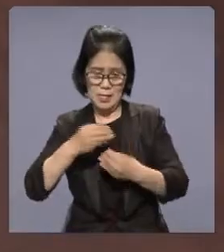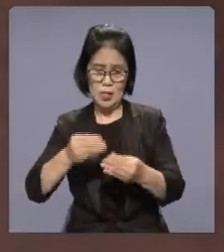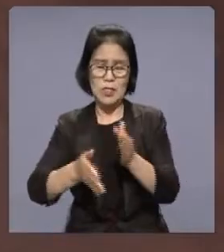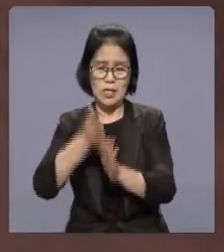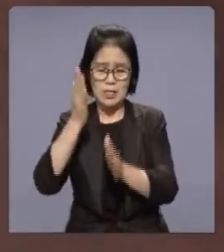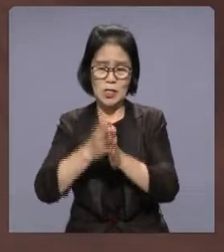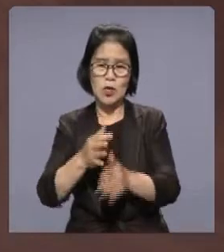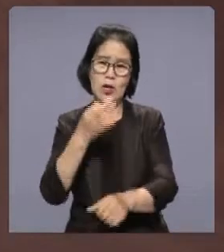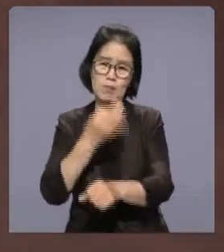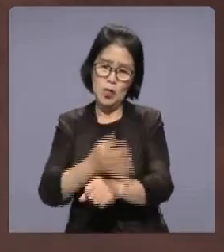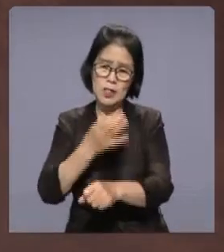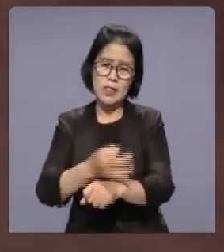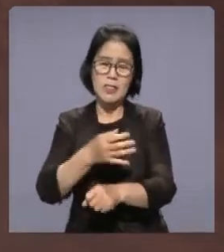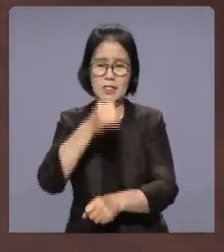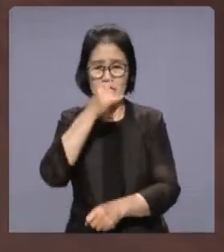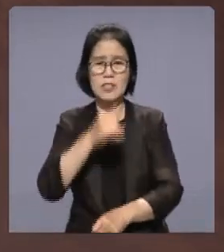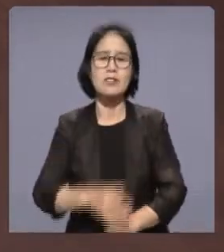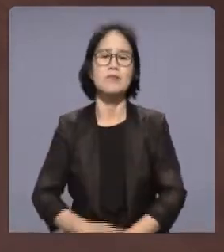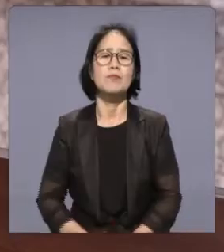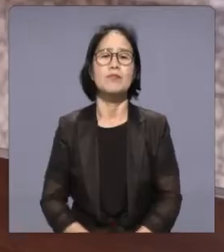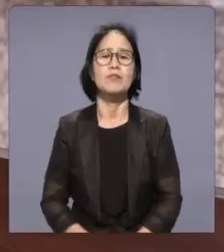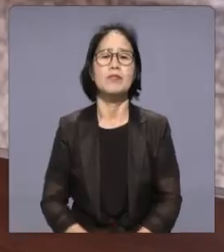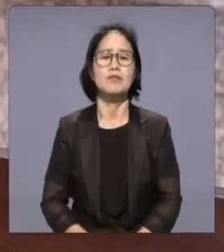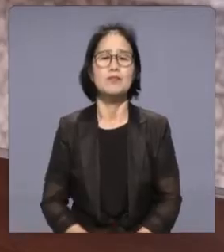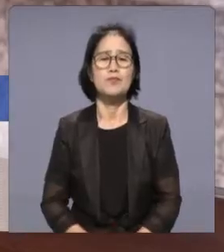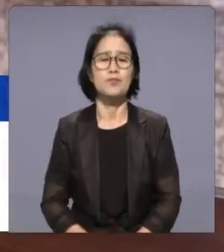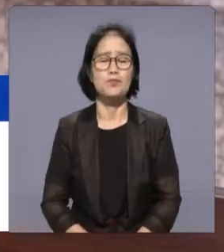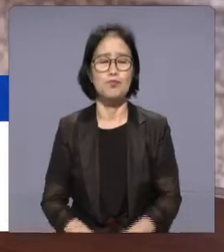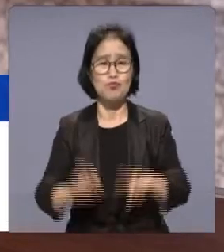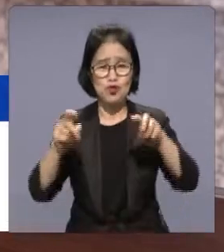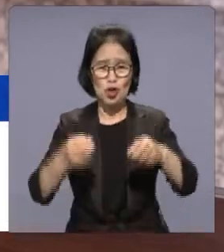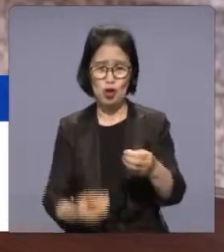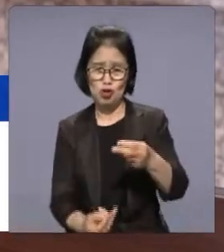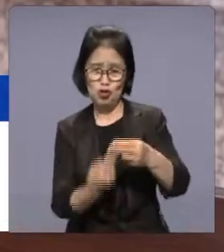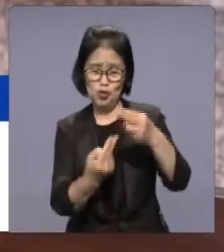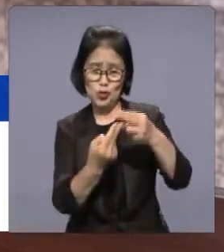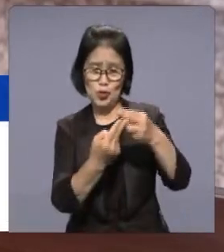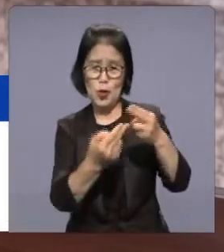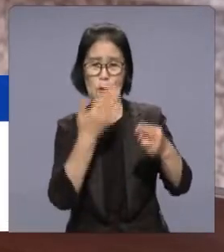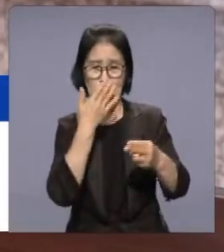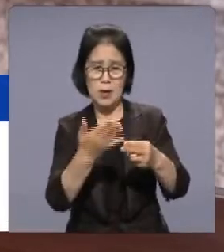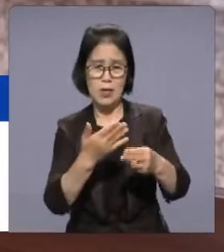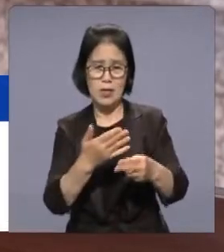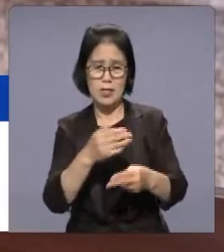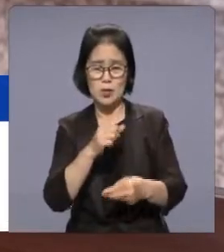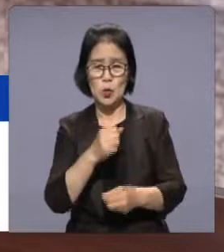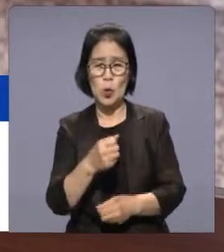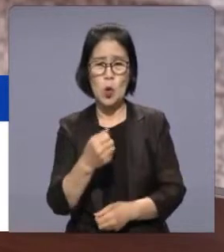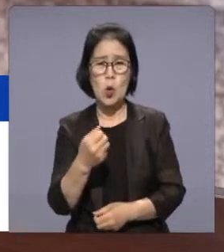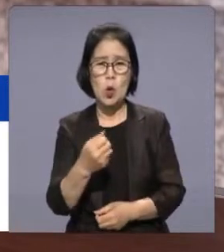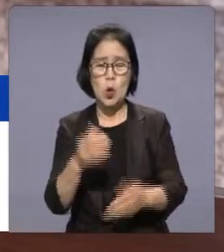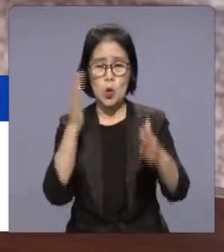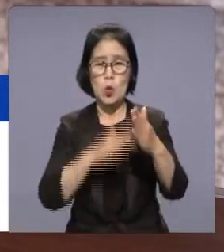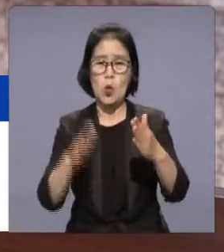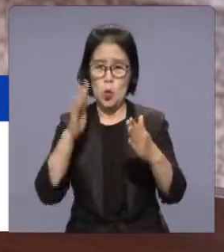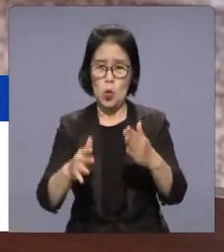각종 편의시설도 갖췄습니다. 무선 충전을 할 수 있어서 그게 가장 좋고요.